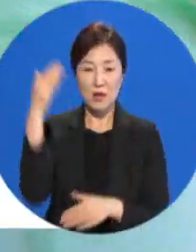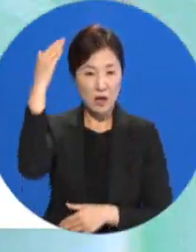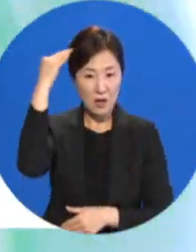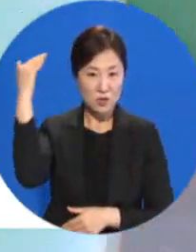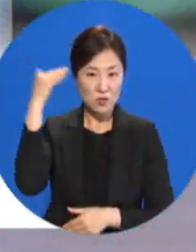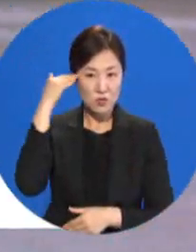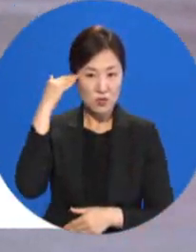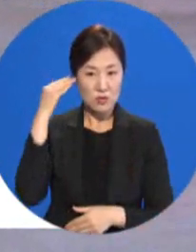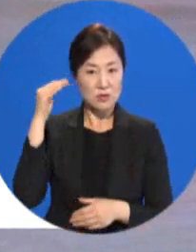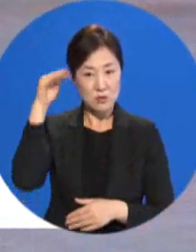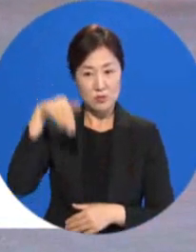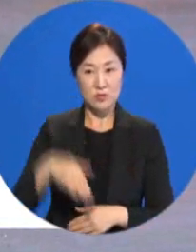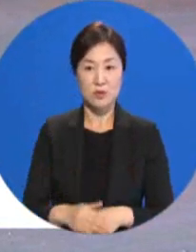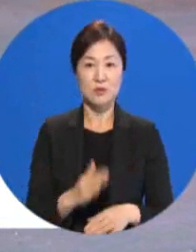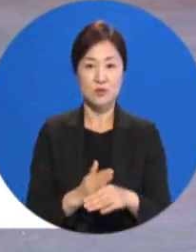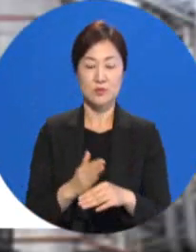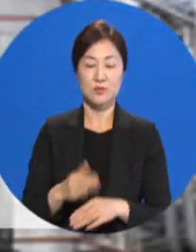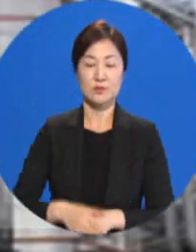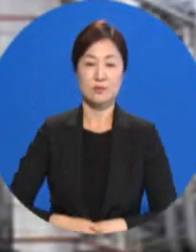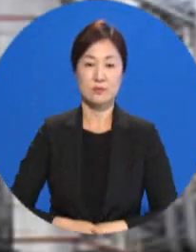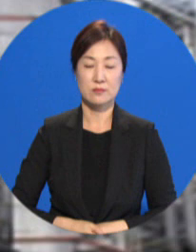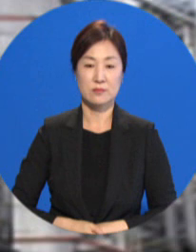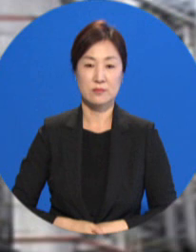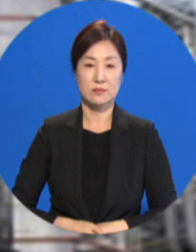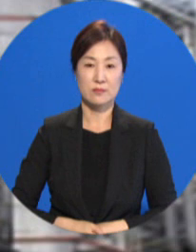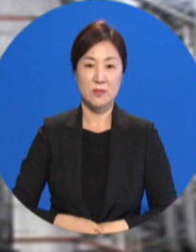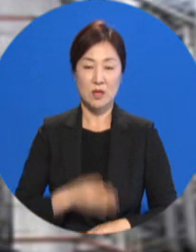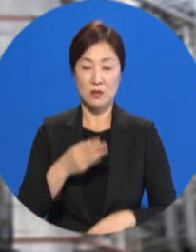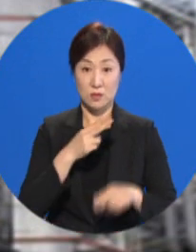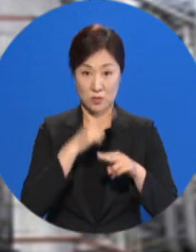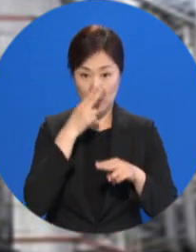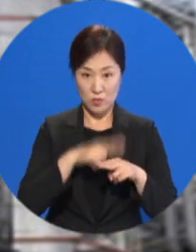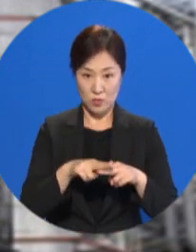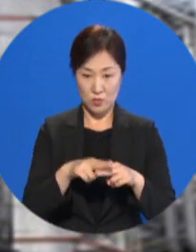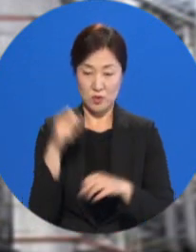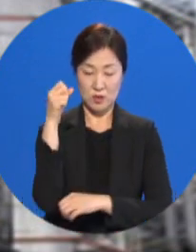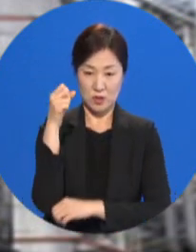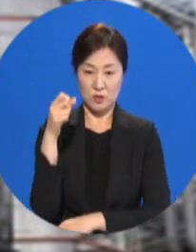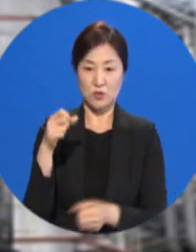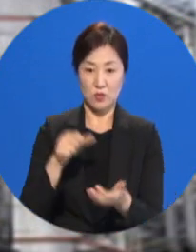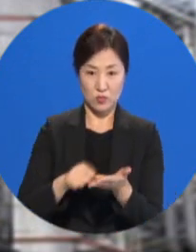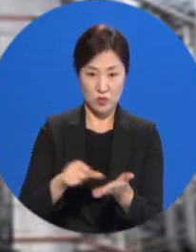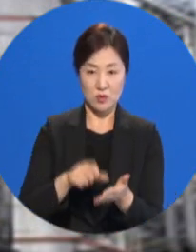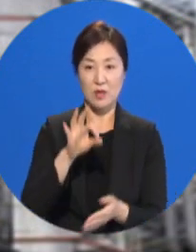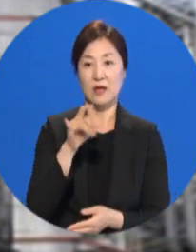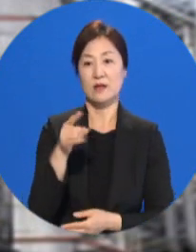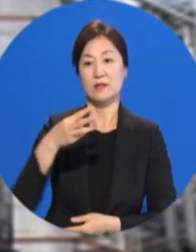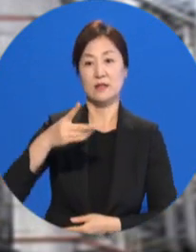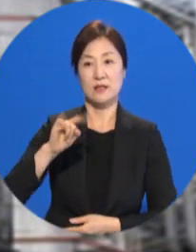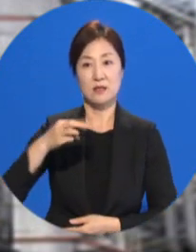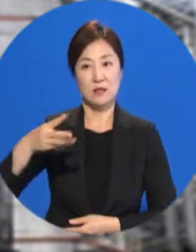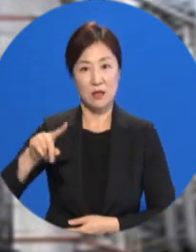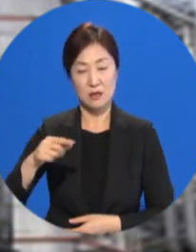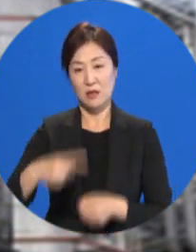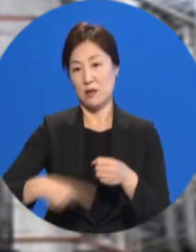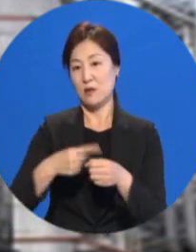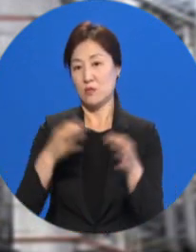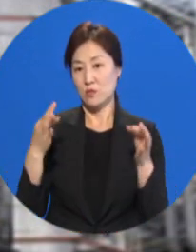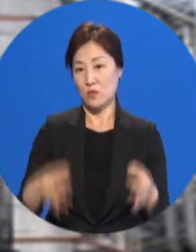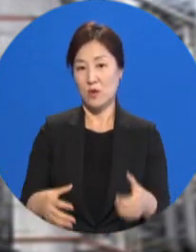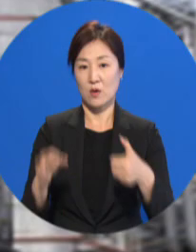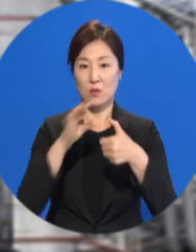실적 악화를 부채질했습니다. 실제로 석유화학의 기초 원료인 에틸렌 가격은 불과 1년 사이 50%